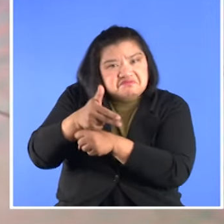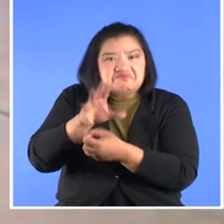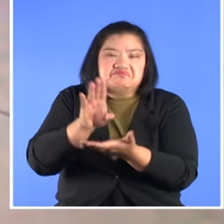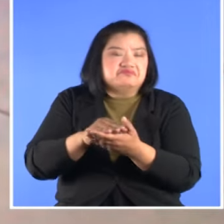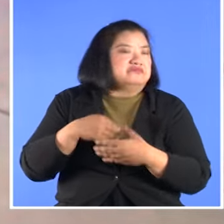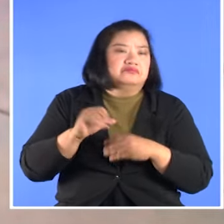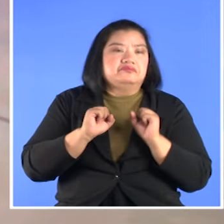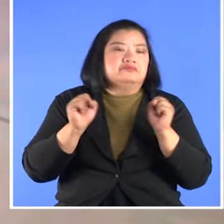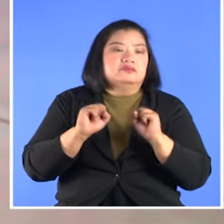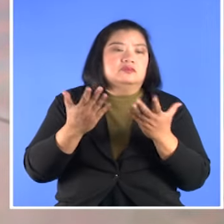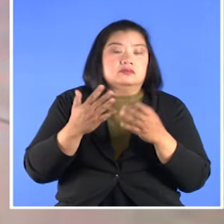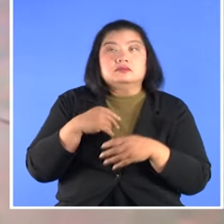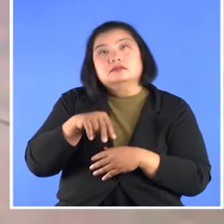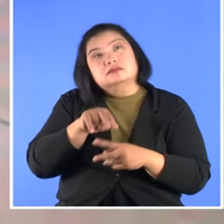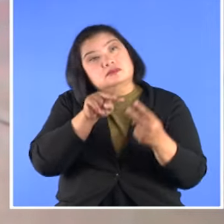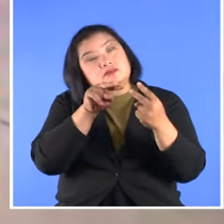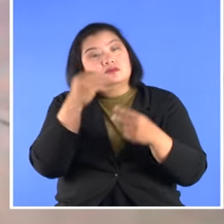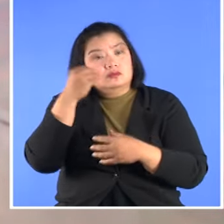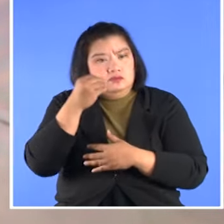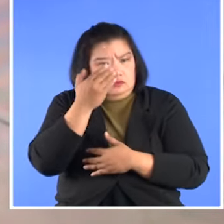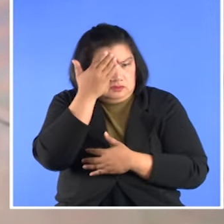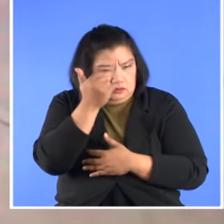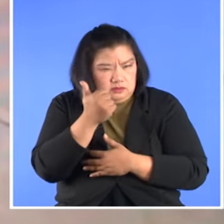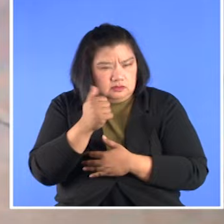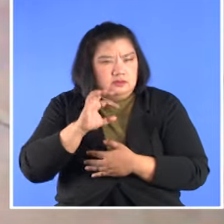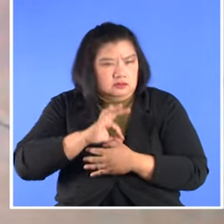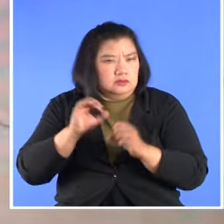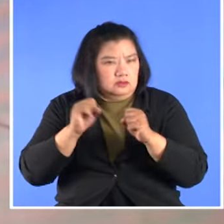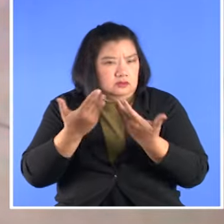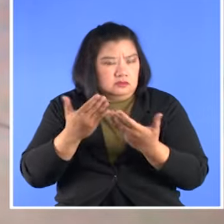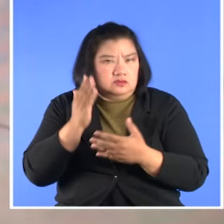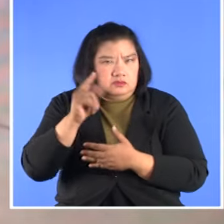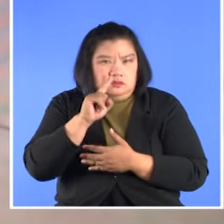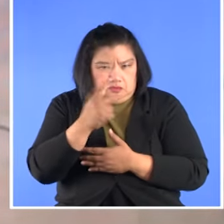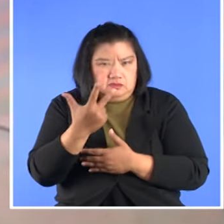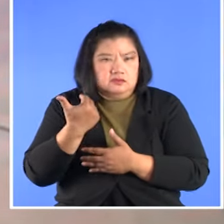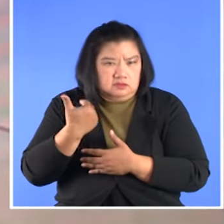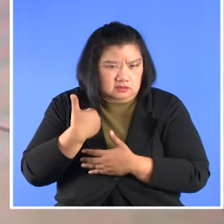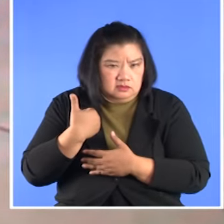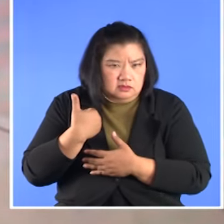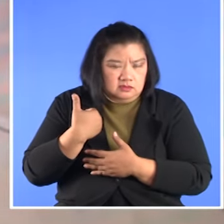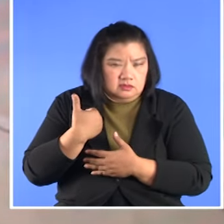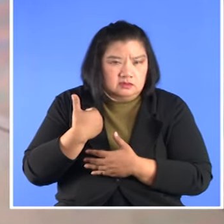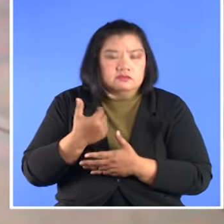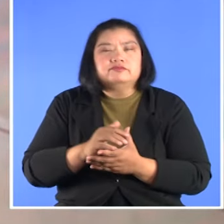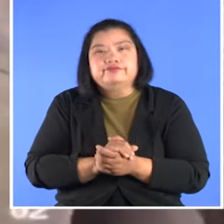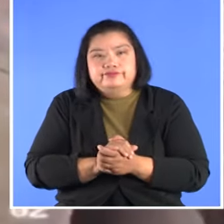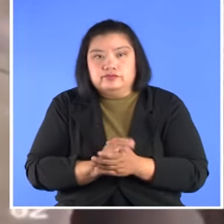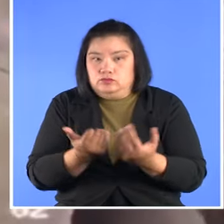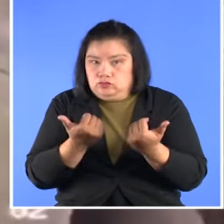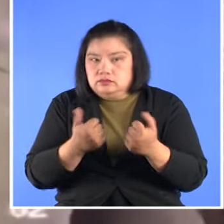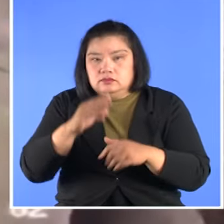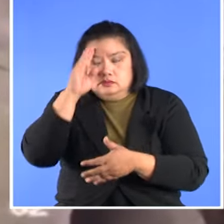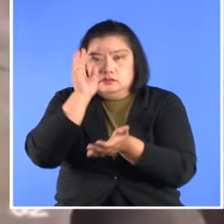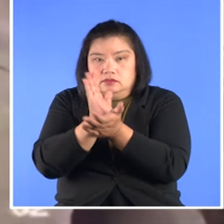ซ้ำไม่มีปิดบางใบหน้ามาทำบ่อยๆแบบนี้สงสัยจะย่ามใจกลับมาอีกแน่ถ้ายังจับตัวไม่ได้เบื้องต้นตำรวจตรวจสอบนะคะ